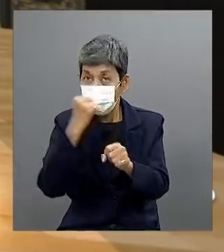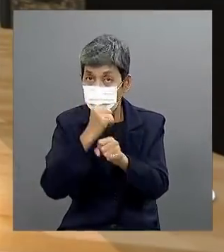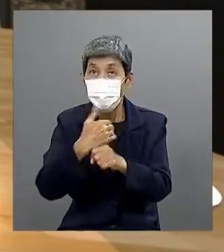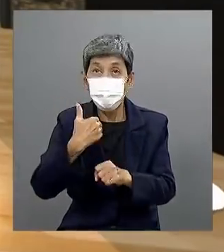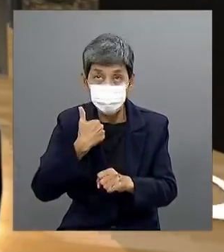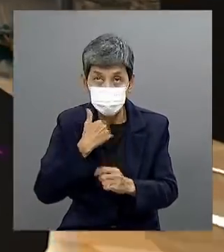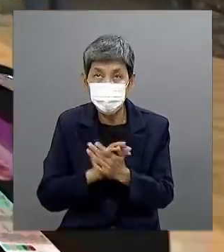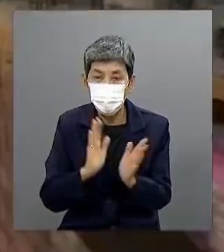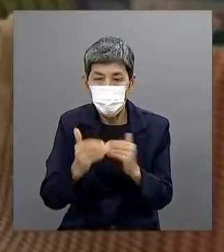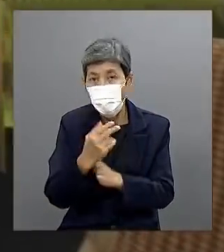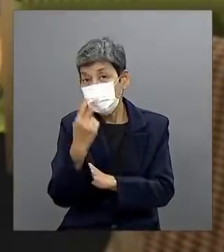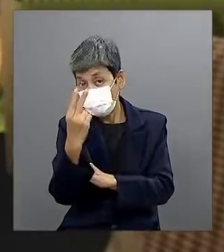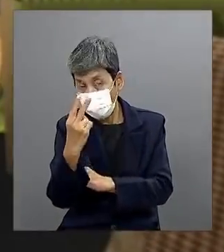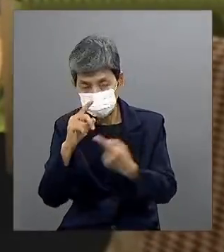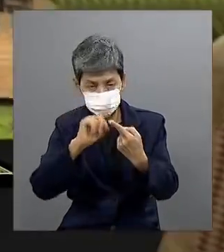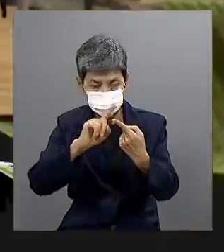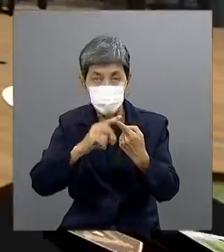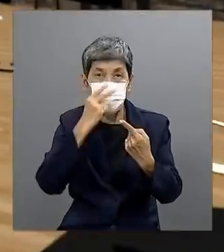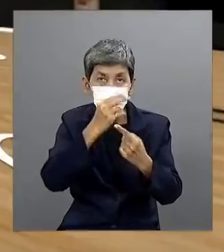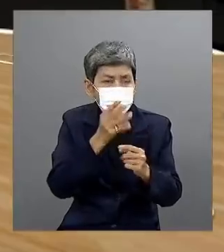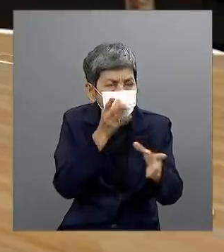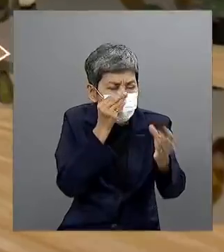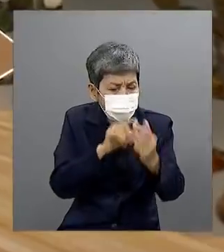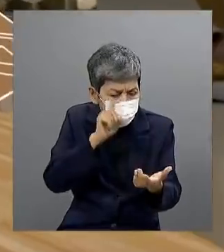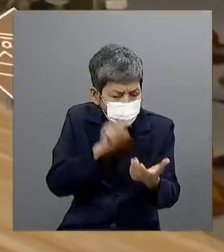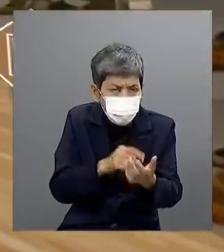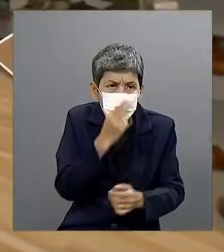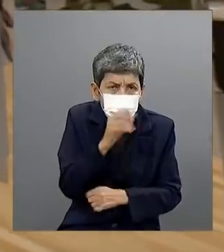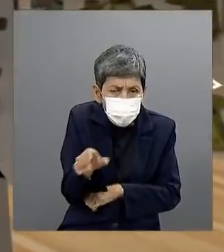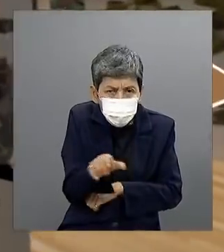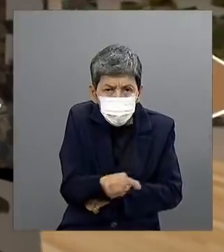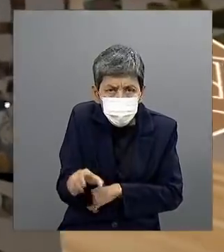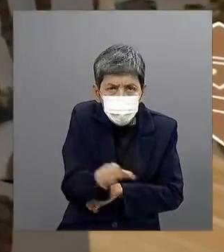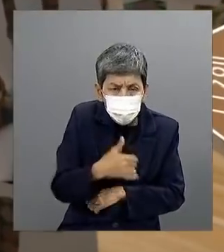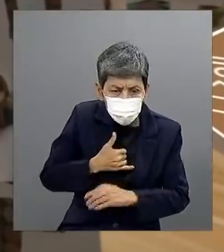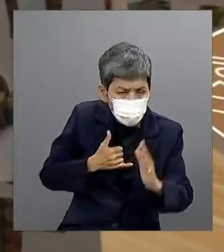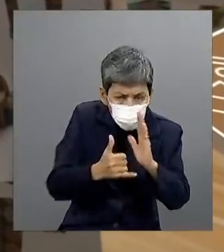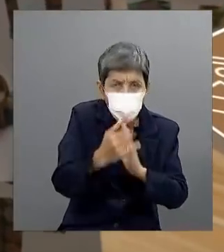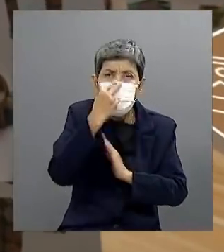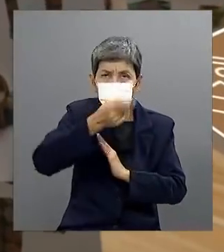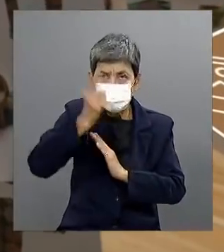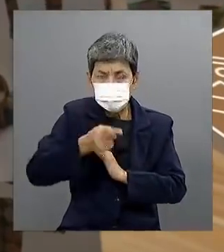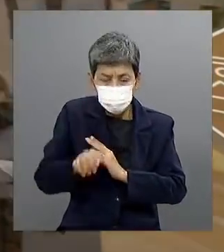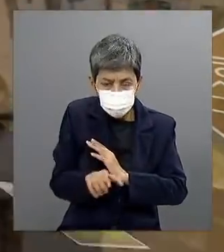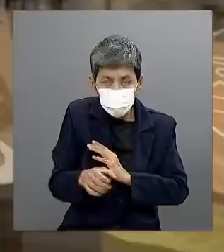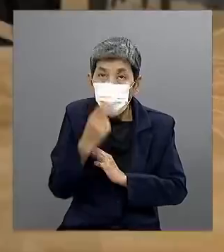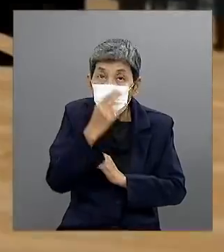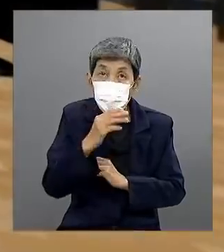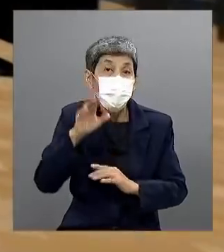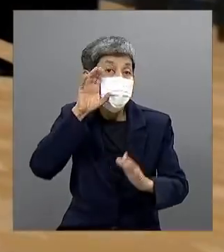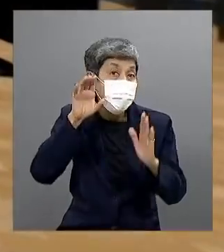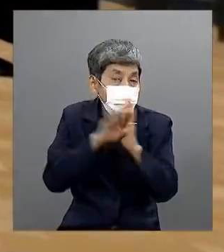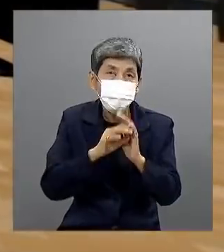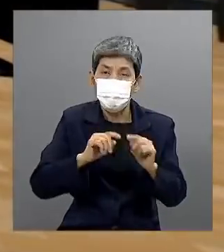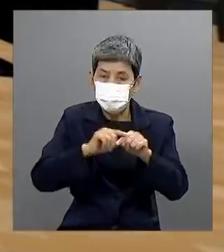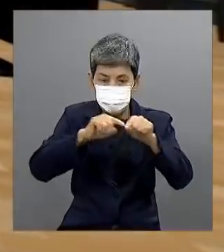องด้วยกันคุณผู้ชมคะแล้วเราสามารถที่จะคลิกแล้วก็เลื่อนเมาส์เหมือนกับว่าเราอยู่ในห้องนั้นจริงๆค่ะเห็นภาพแบบ360องศ